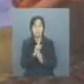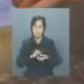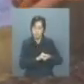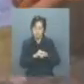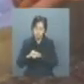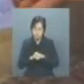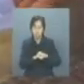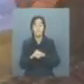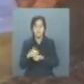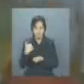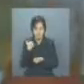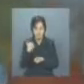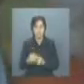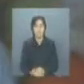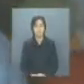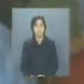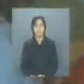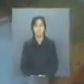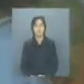บบหนึ่ง